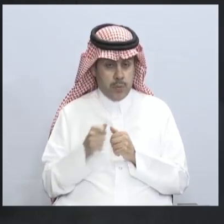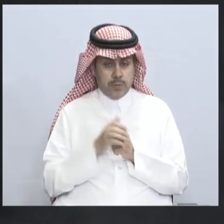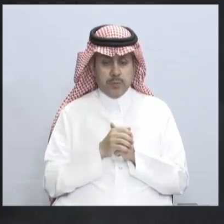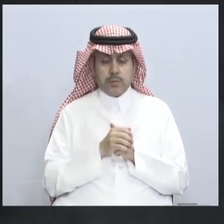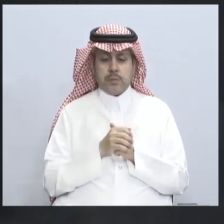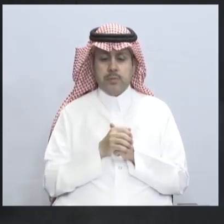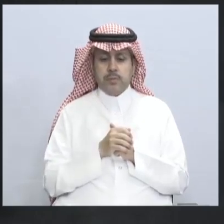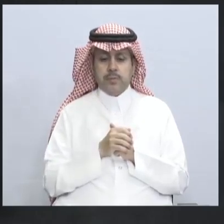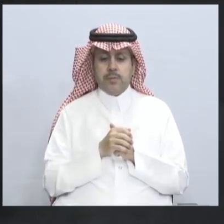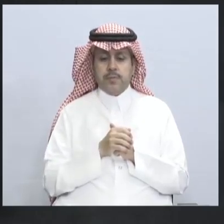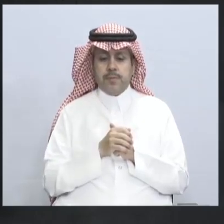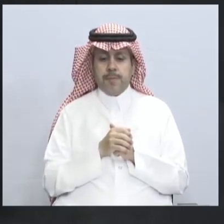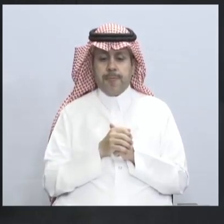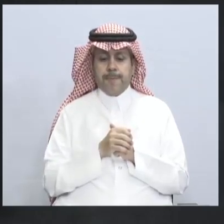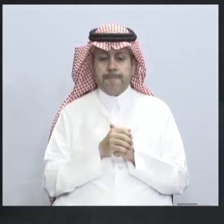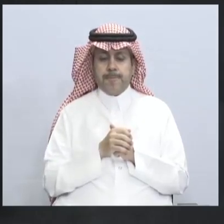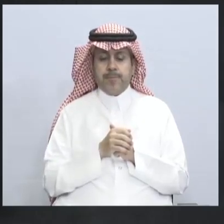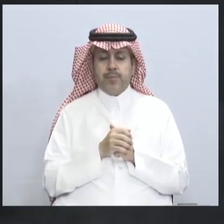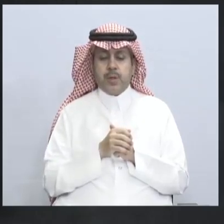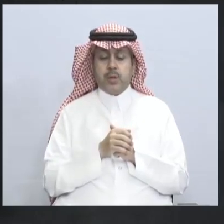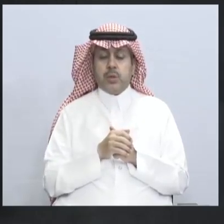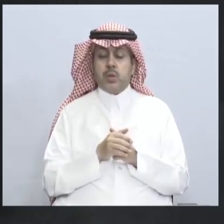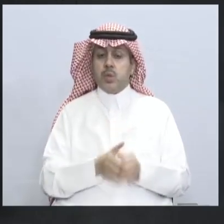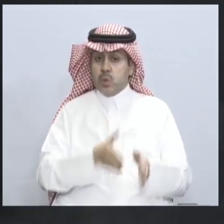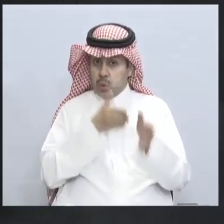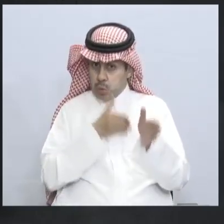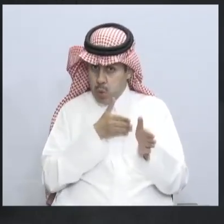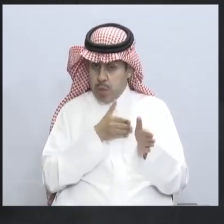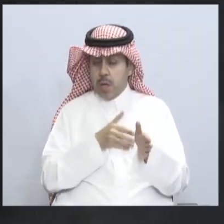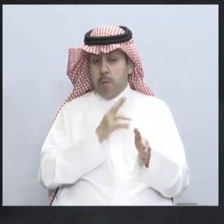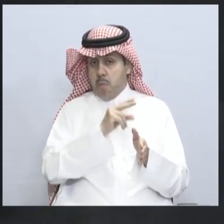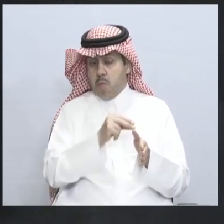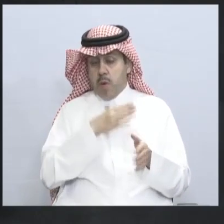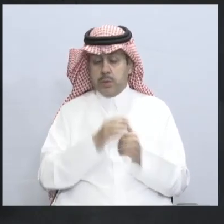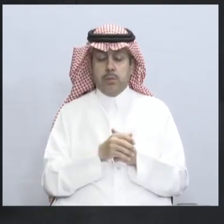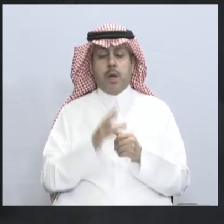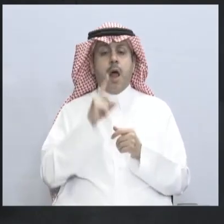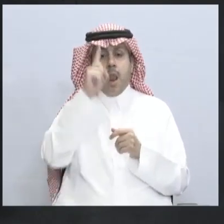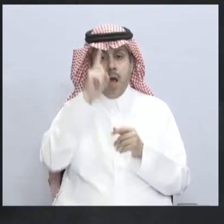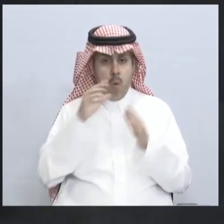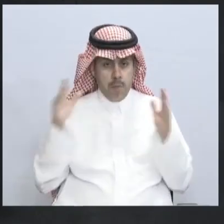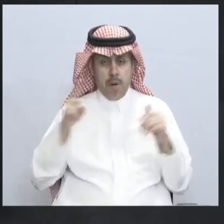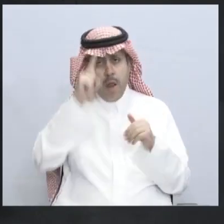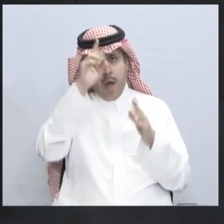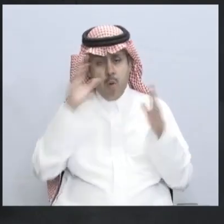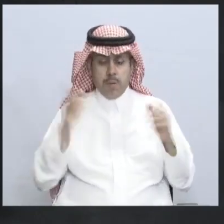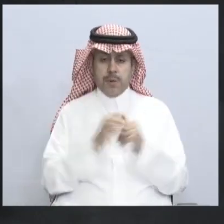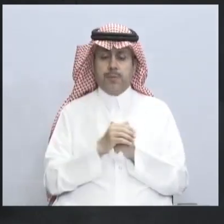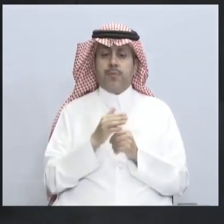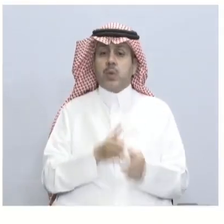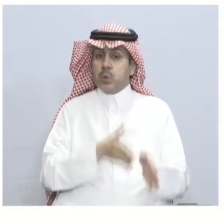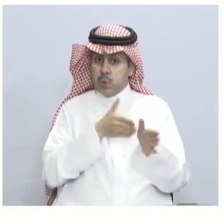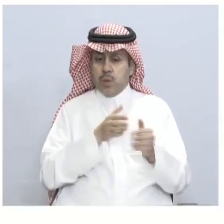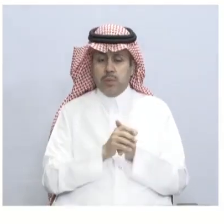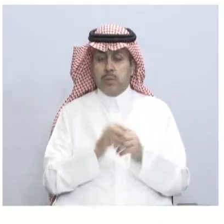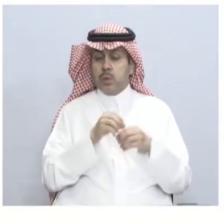ماذا احسنتم من السنه التكبير يا ابنائي فالتكبير ماذا سنه